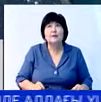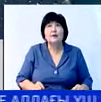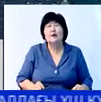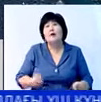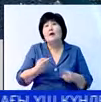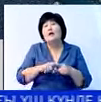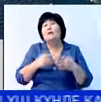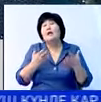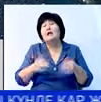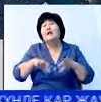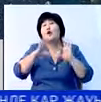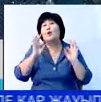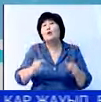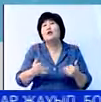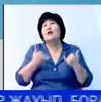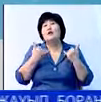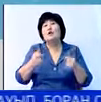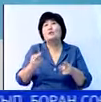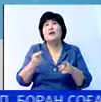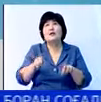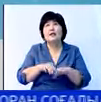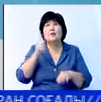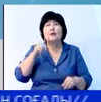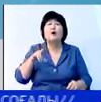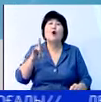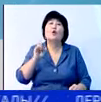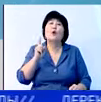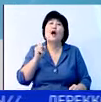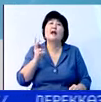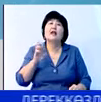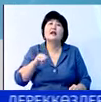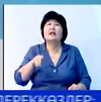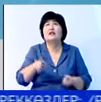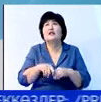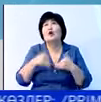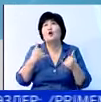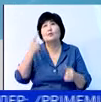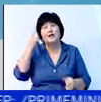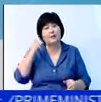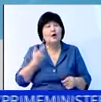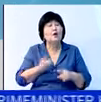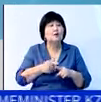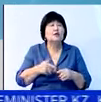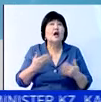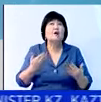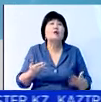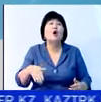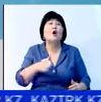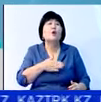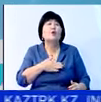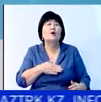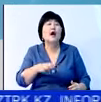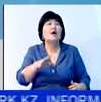Әрине өнерге деген құрмет деп білеміз, руханиятқа деген құрмет деп білеміз. Сондықтан да мынау рухани бай